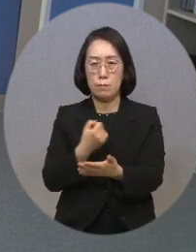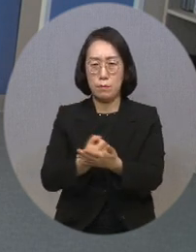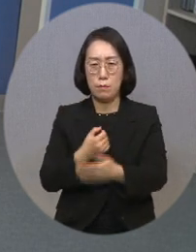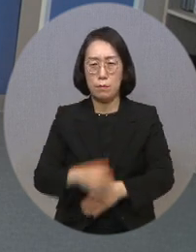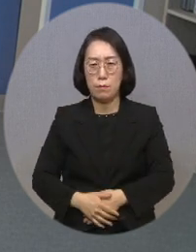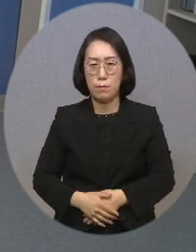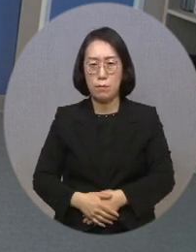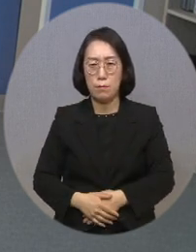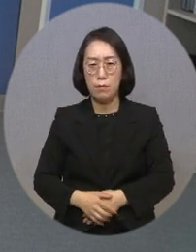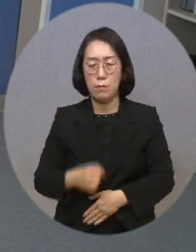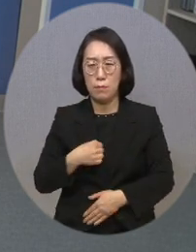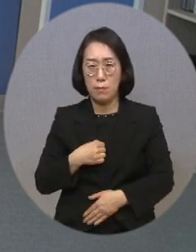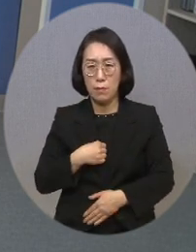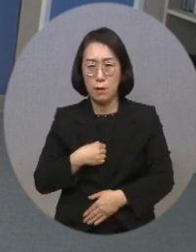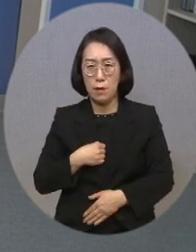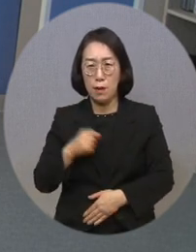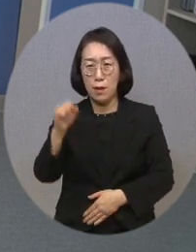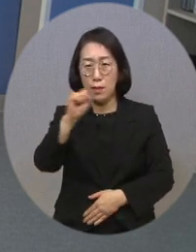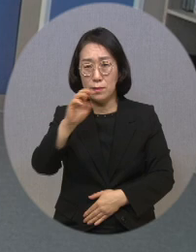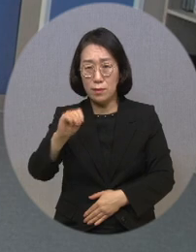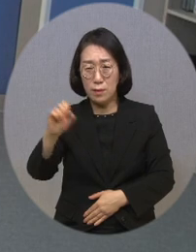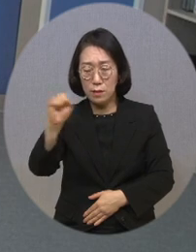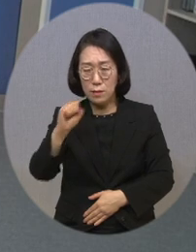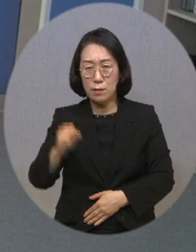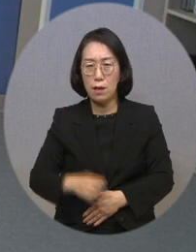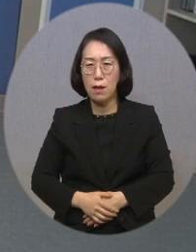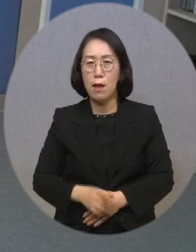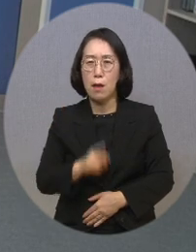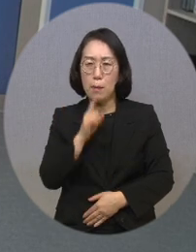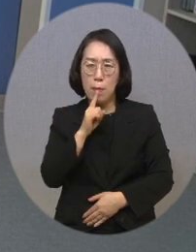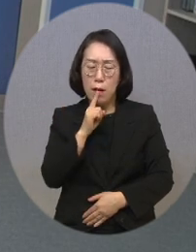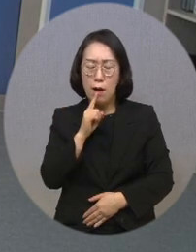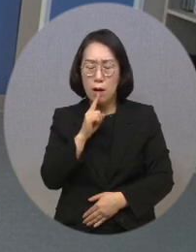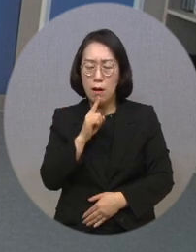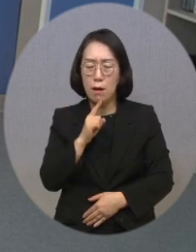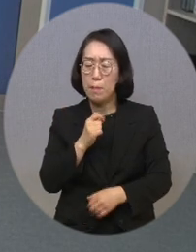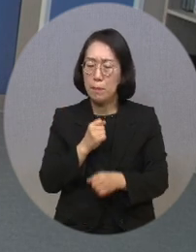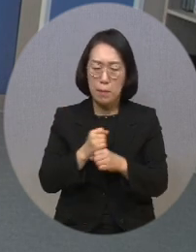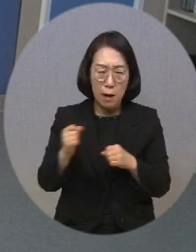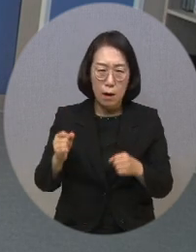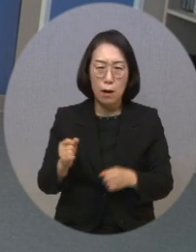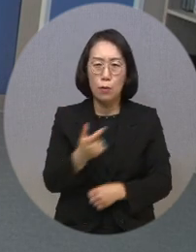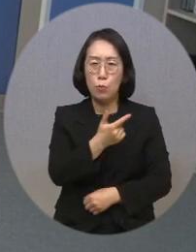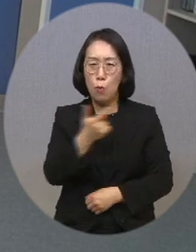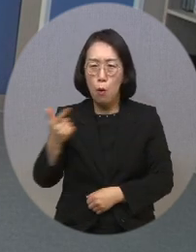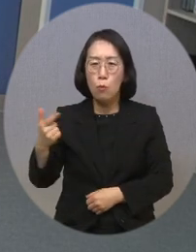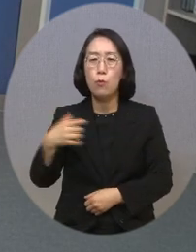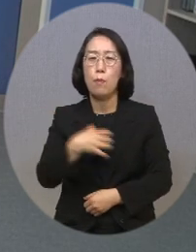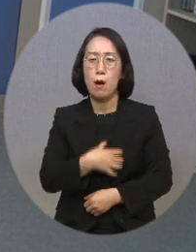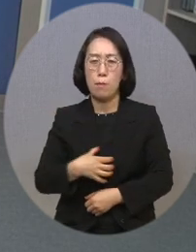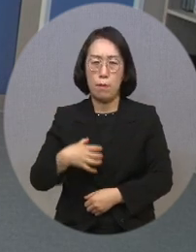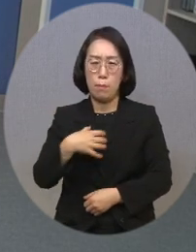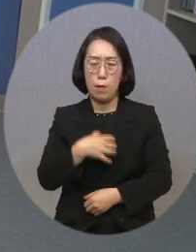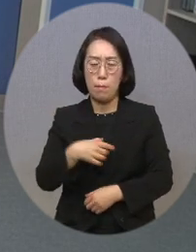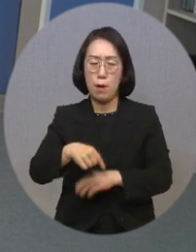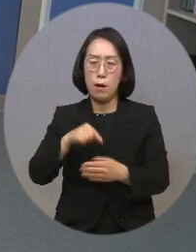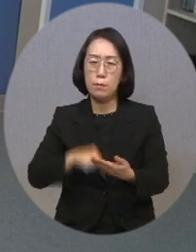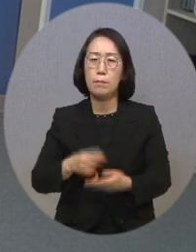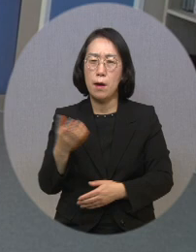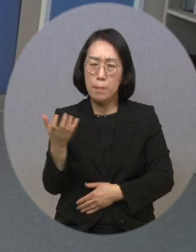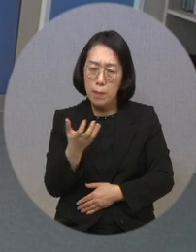페이스북에 유구무원이라고 표현을 해놨습니다만 네, 너무나 가슴 아픈 사연들이어서 그런 일이 우리